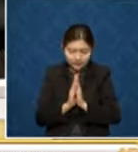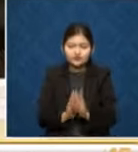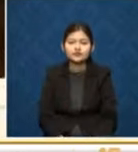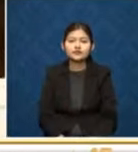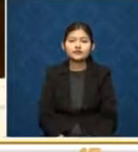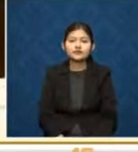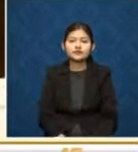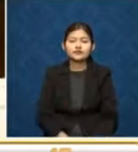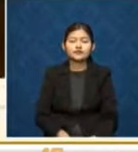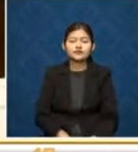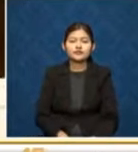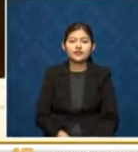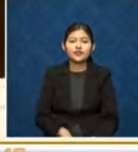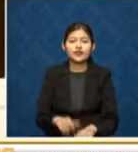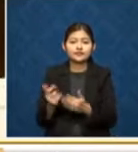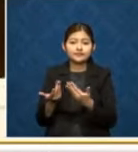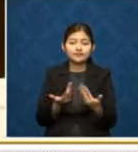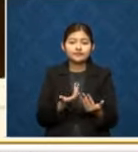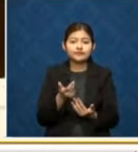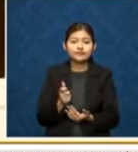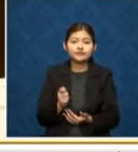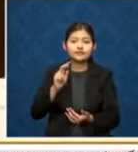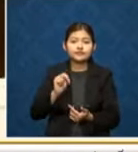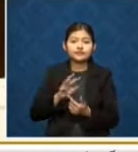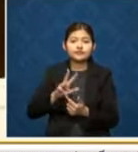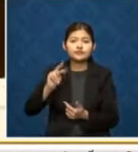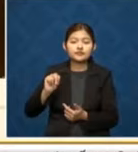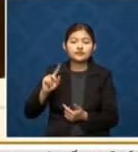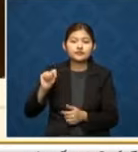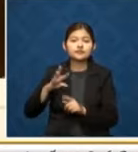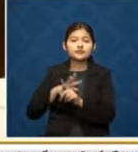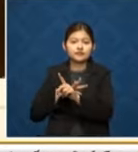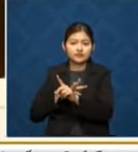ขอบคุณครับเชิญท่านอนันต์ปรีดาสุทธิจิตครับ